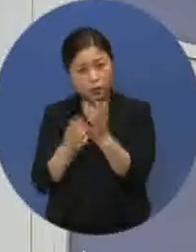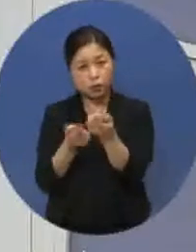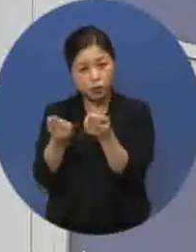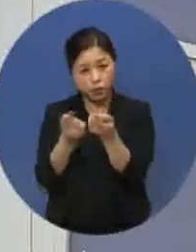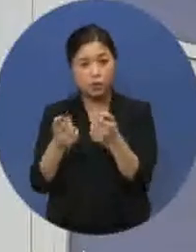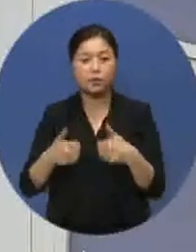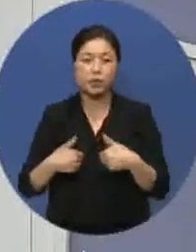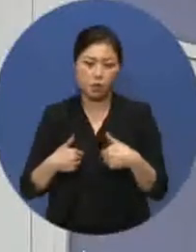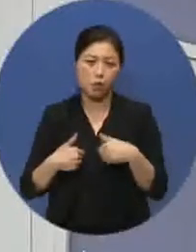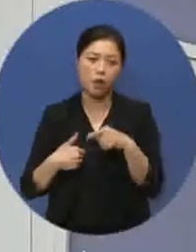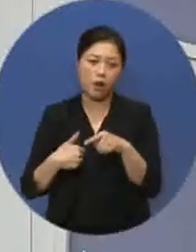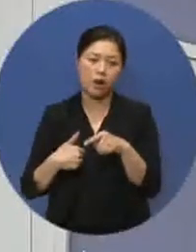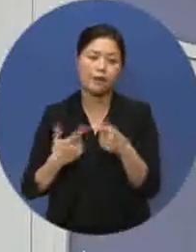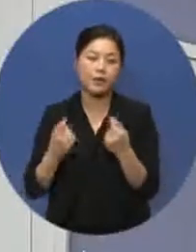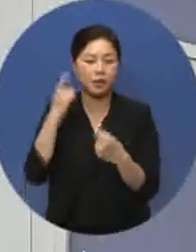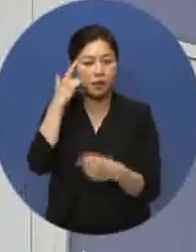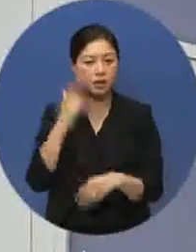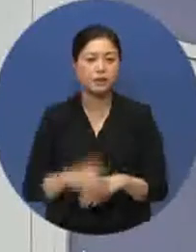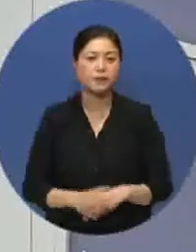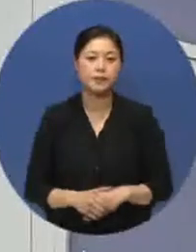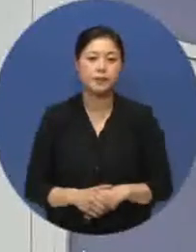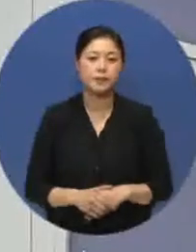그런 제도가 만들어져야 된다 생각합니다.